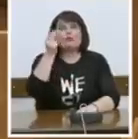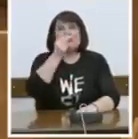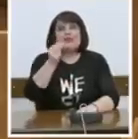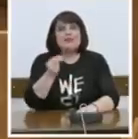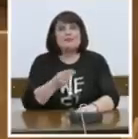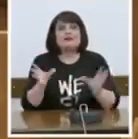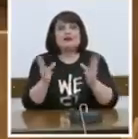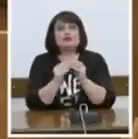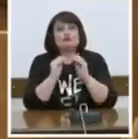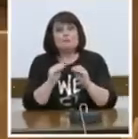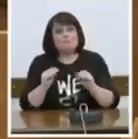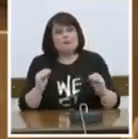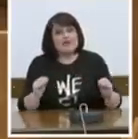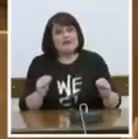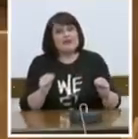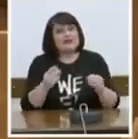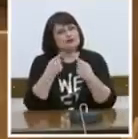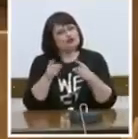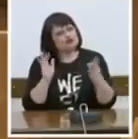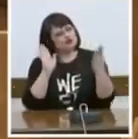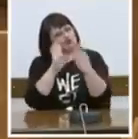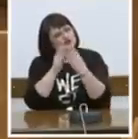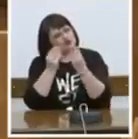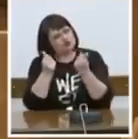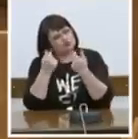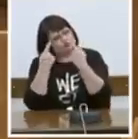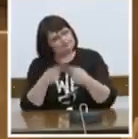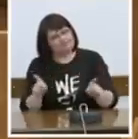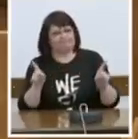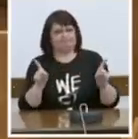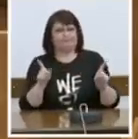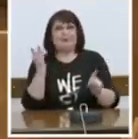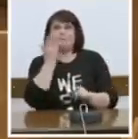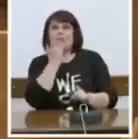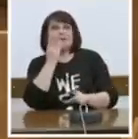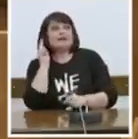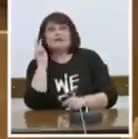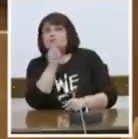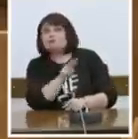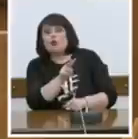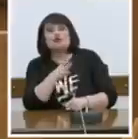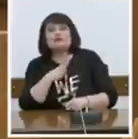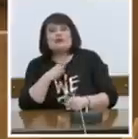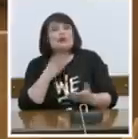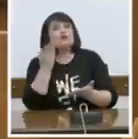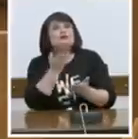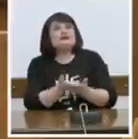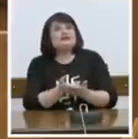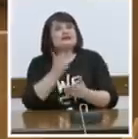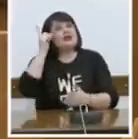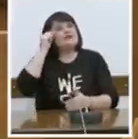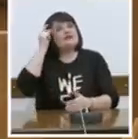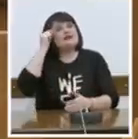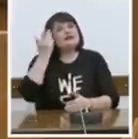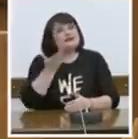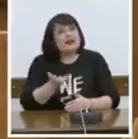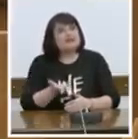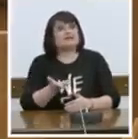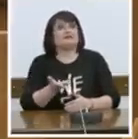παιδείας με άλλο μάτι, από τη σκοπιά των μαθητών, από τη σκοπιά των φοιτητών, από τη